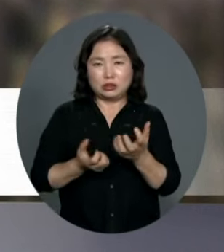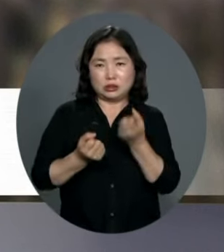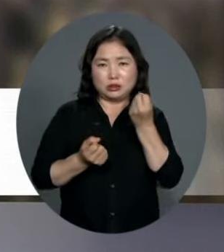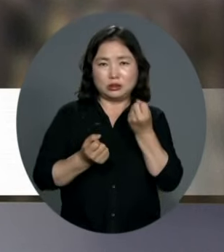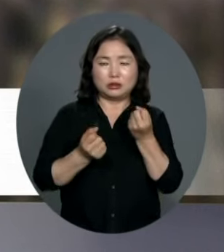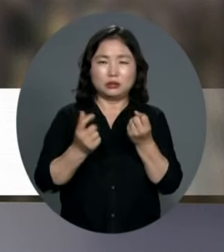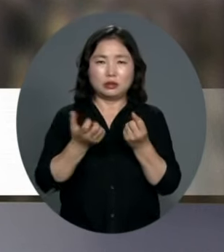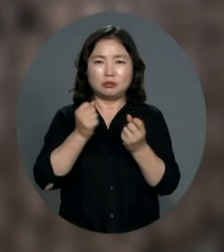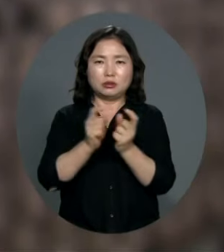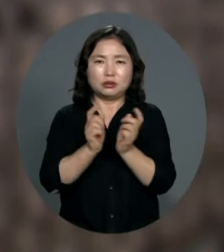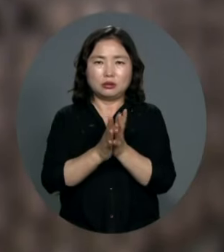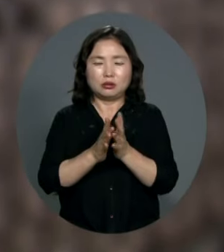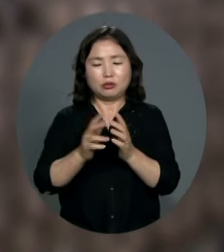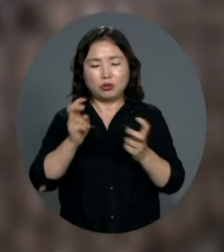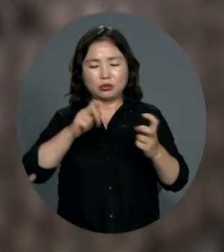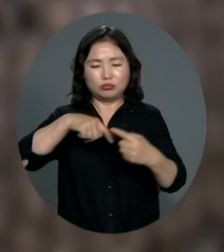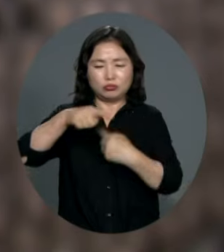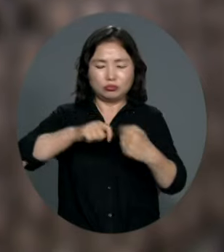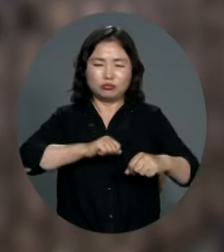보도합니다.